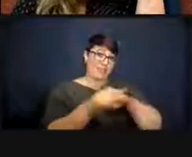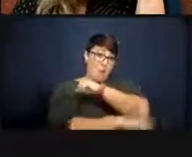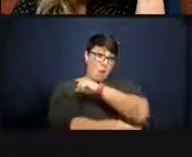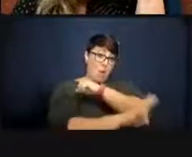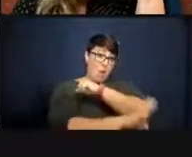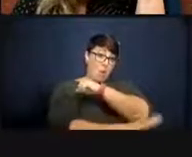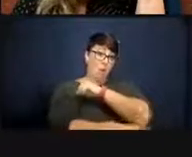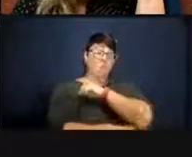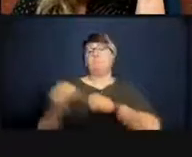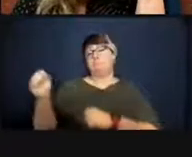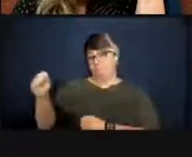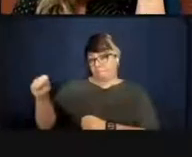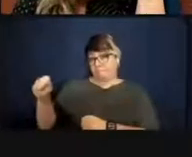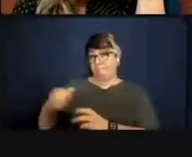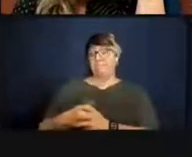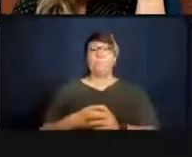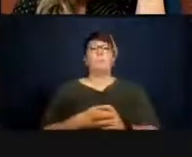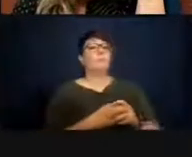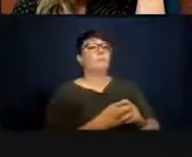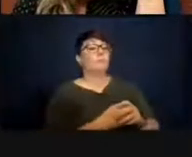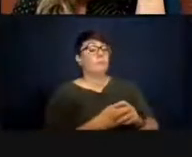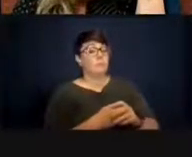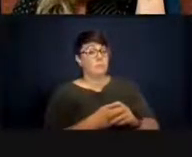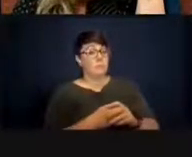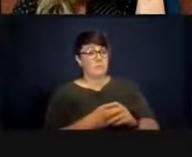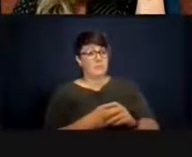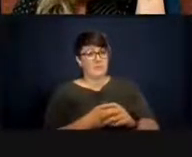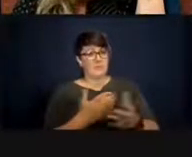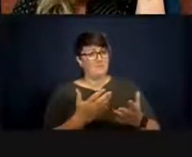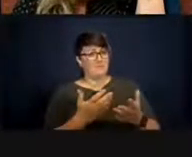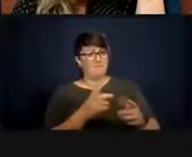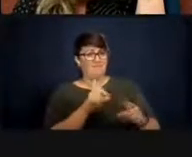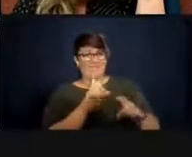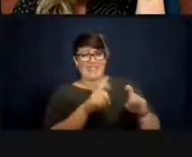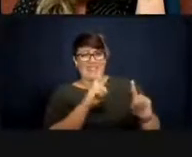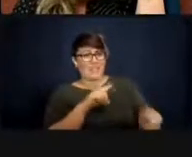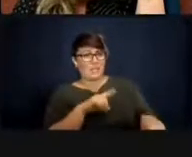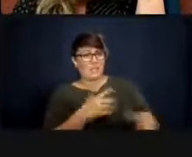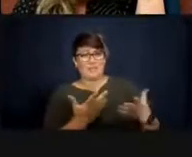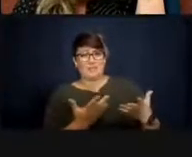Je, mpango huu unafanyika msimu huu wa mapukutiko?